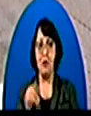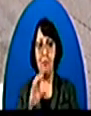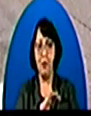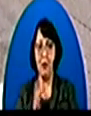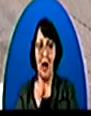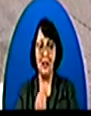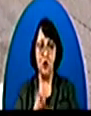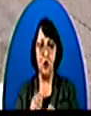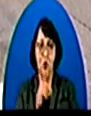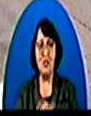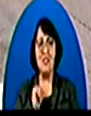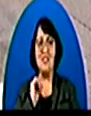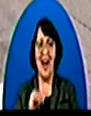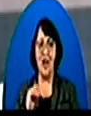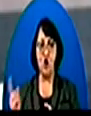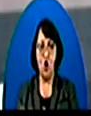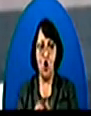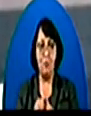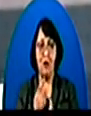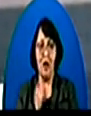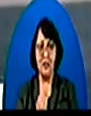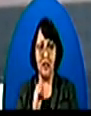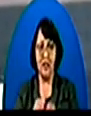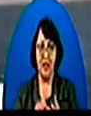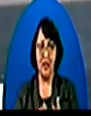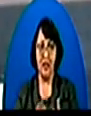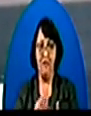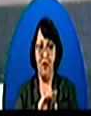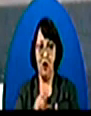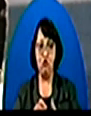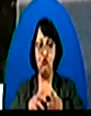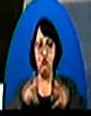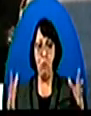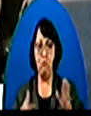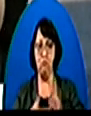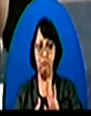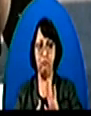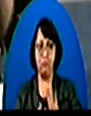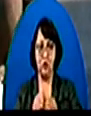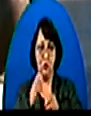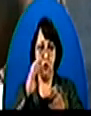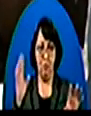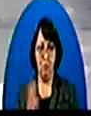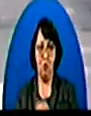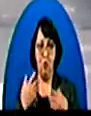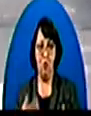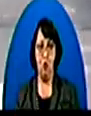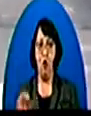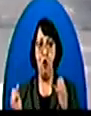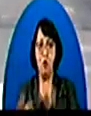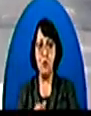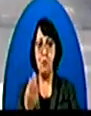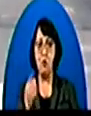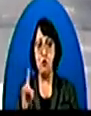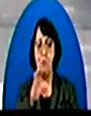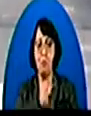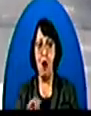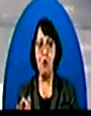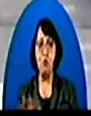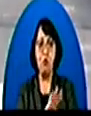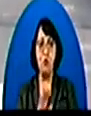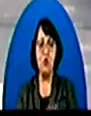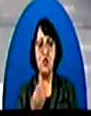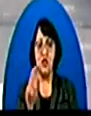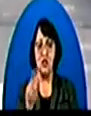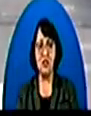уялдаа холбоотой ажиллах вэ гэдгээр дээр бас томоохон бас үзүүлэлтэх нэг алхам болсон гэдгийг хэлж байна. За онцгой байдлын ерхий газрын шуурхай штабын хувьд бол